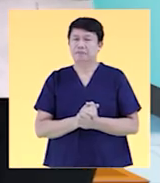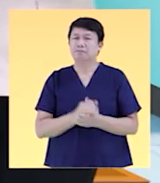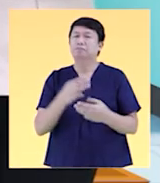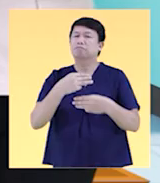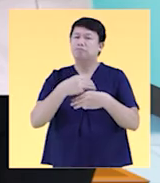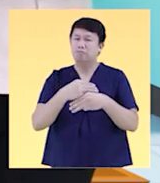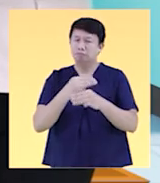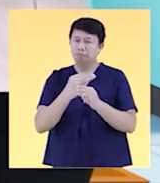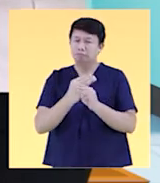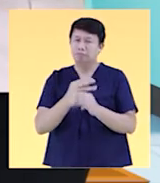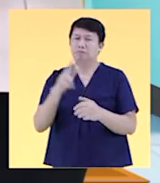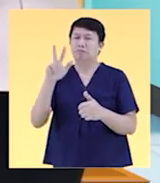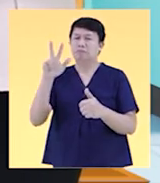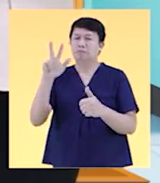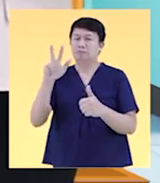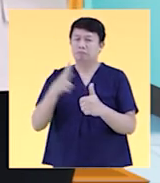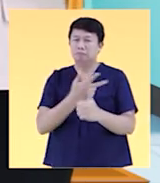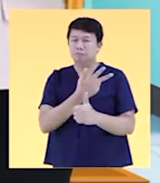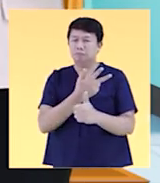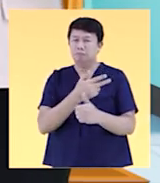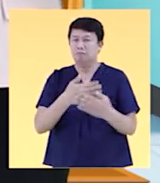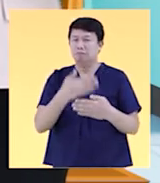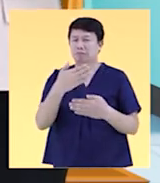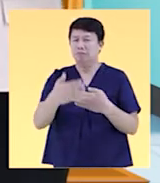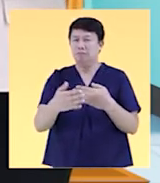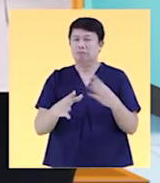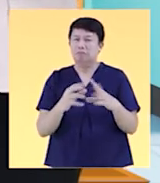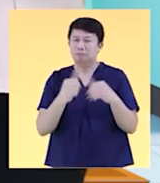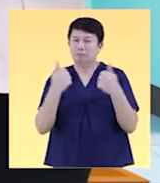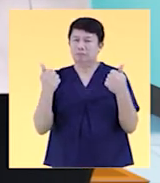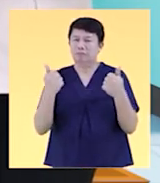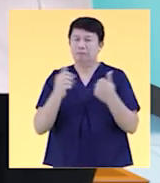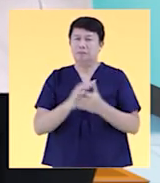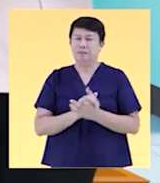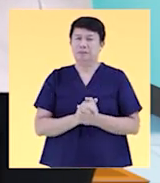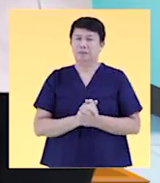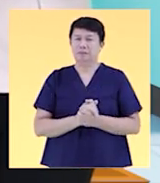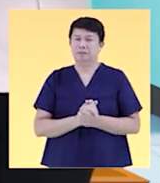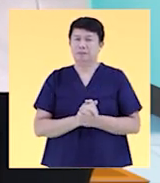Gawin na natin ang ikatlong hakbang, ang solve.